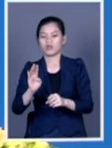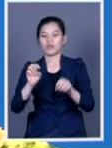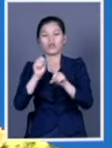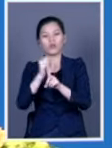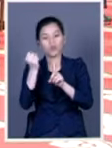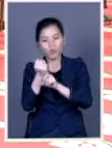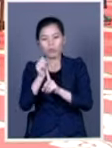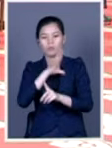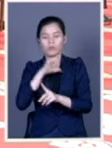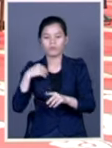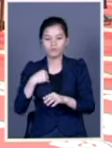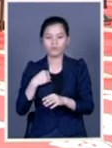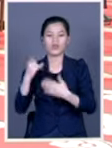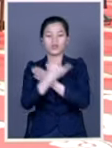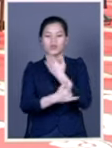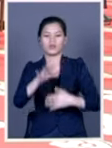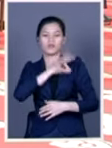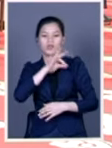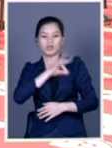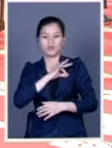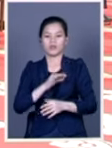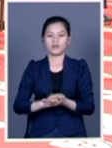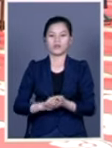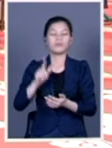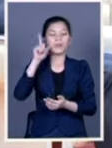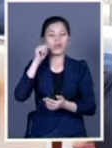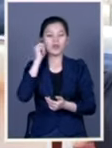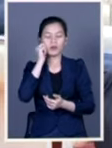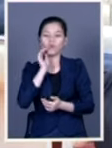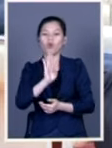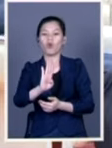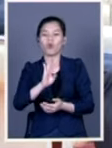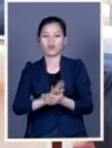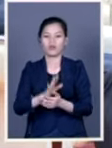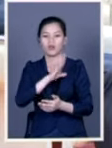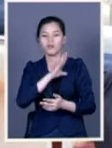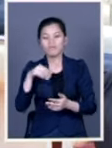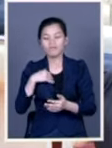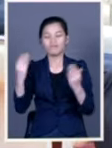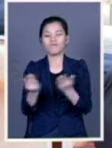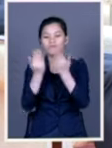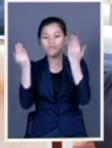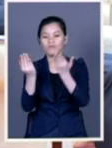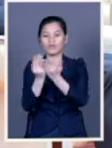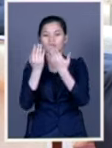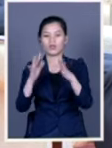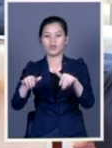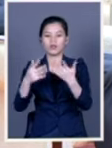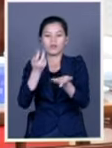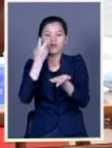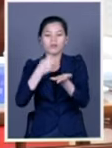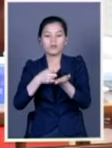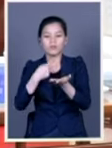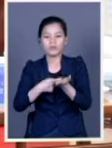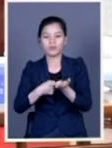สมาชิกอนุภาคพื้นแม่น้ำโขงโดยได้สุ่มใส่การสร้างและนำใส่นวัตกรรมเพื่อหับประกันทางด้านการพัฒนาเศรษฐกิ